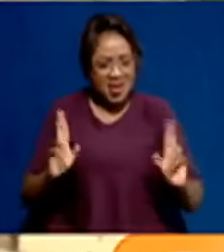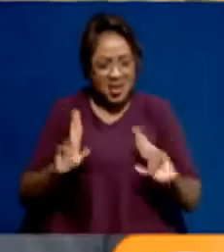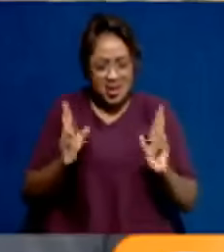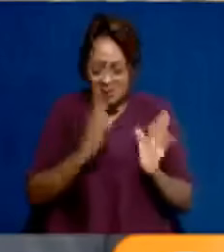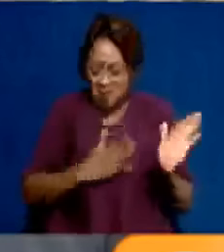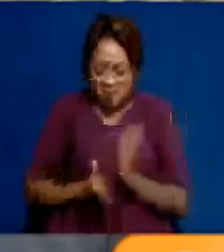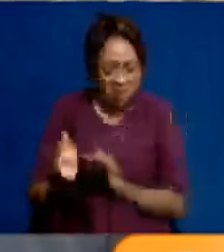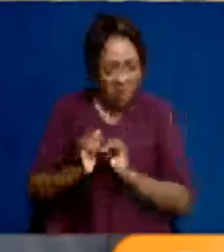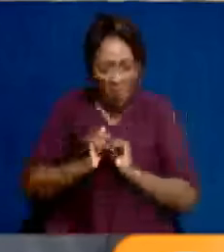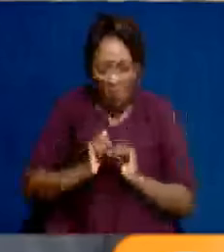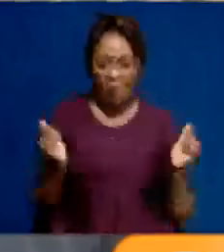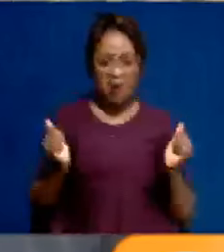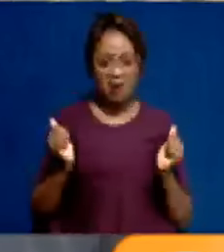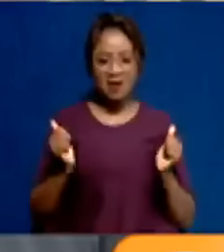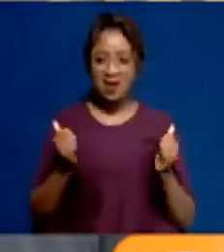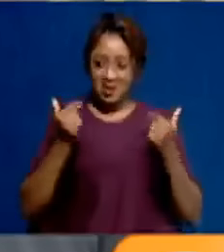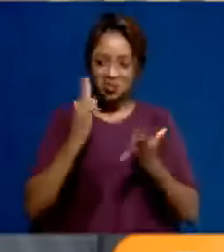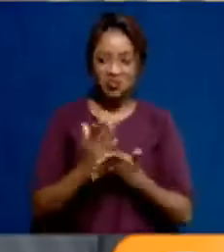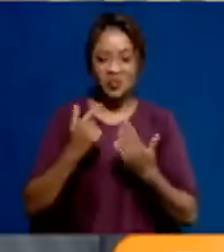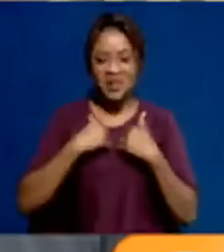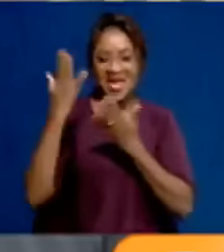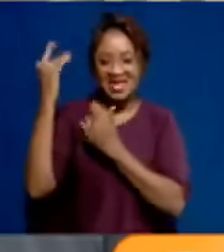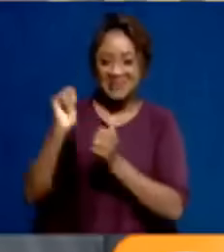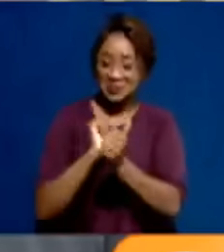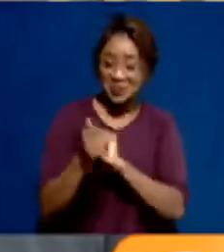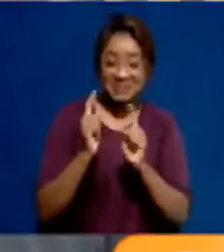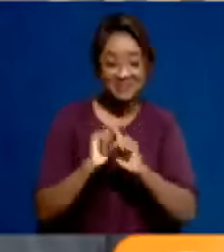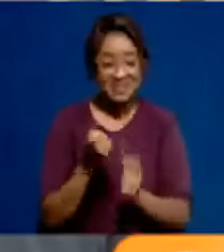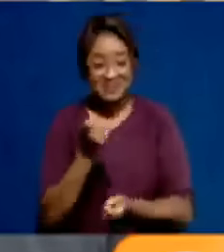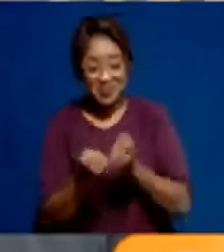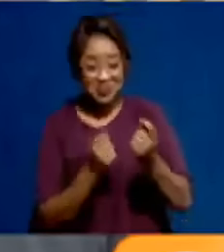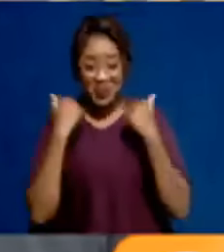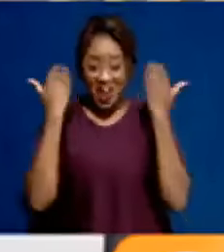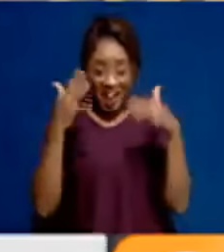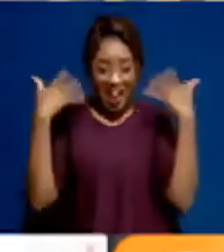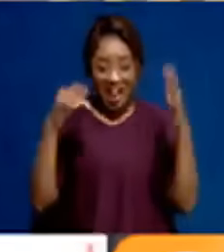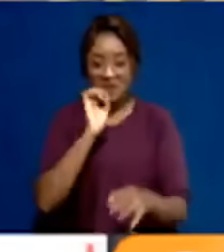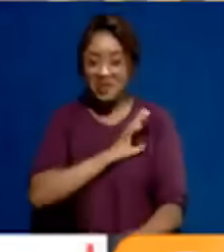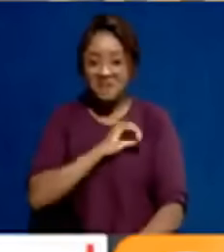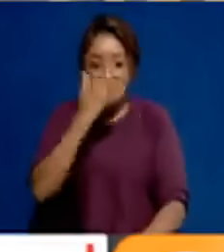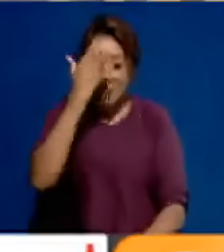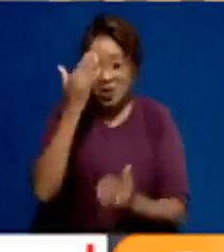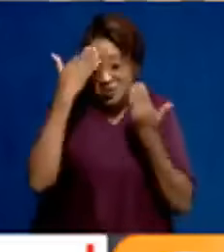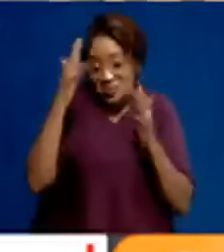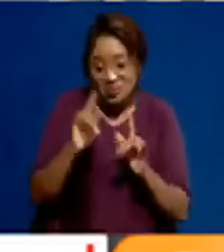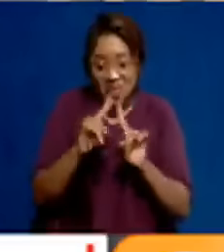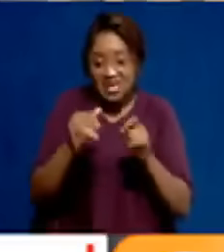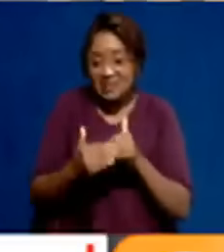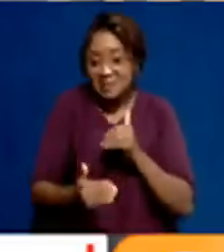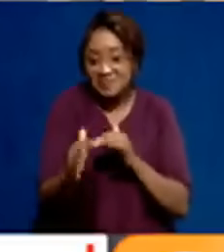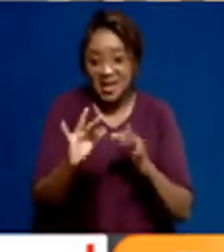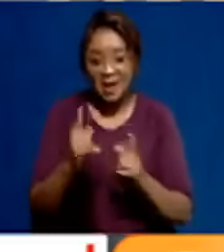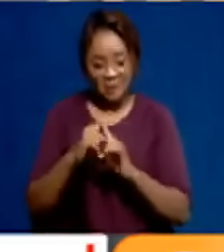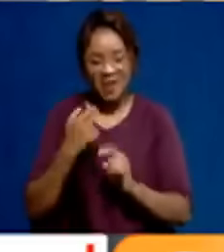bidii. Nilikuwa natarajia kupita, lakini bado nilikuwa na wasiwasi, manake mtihani uji vile inaweza fanyika, lakini